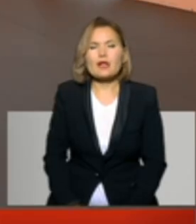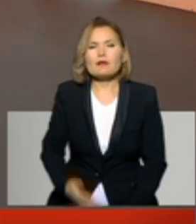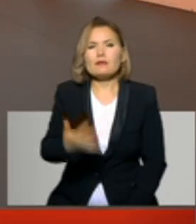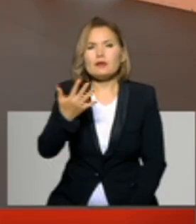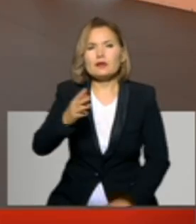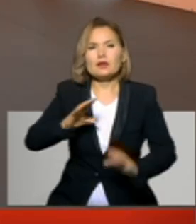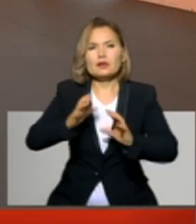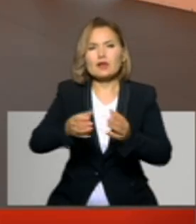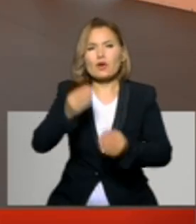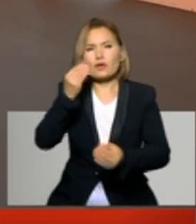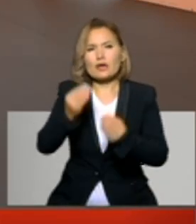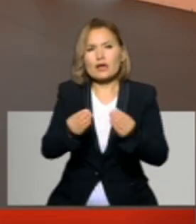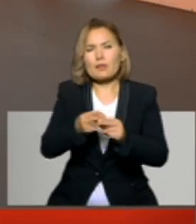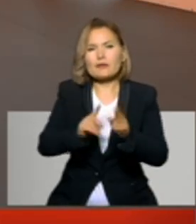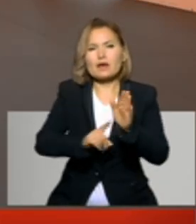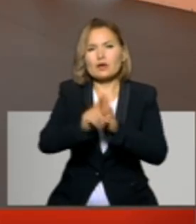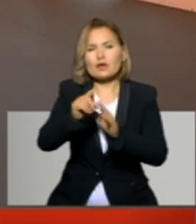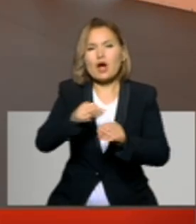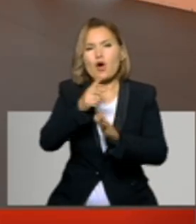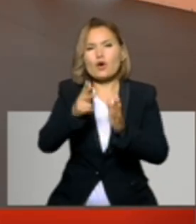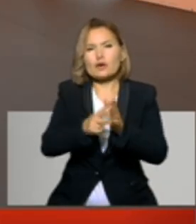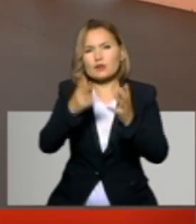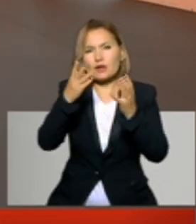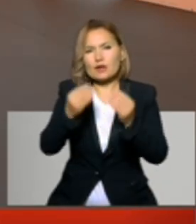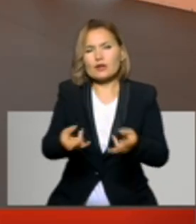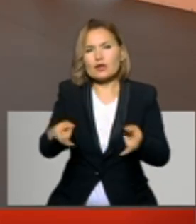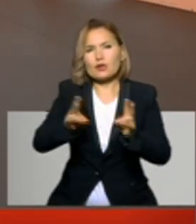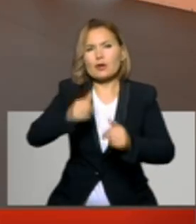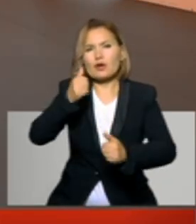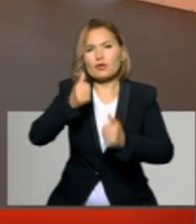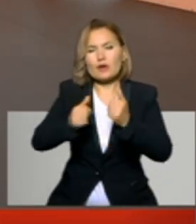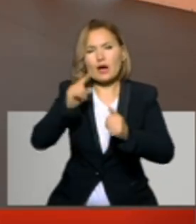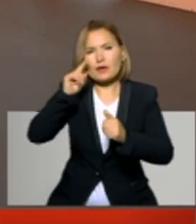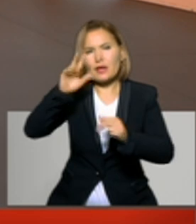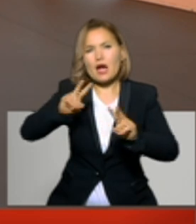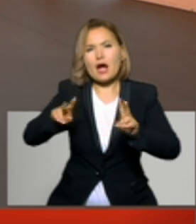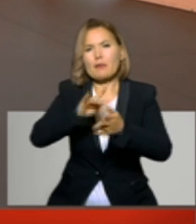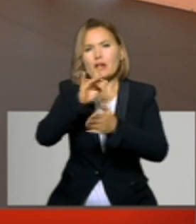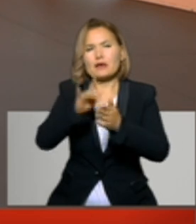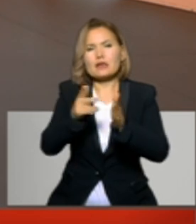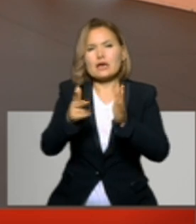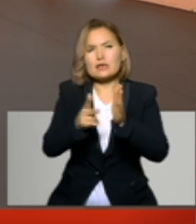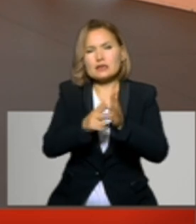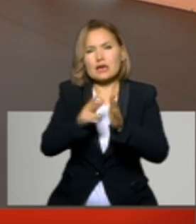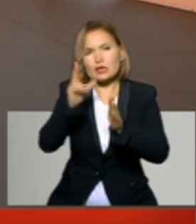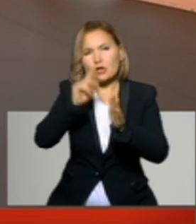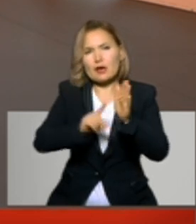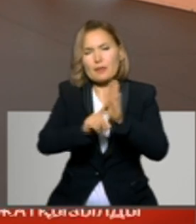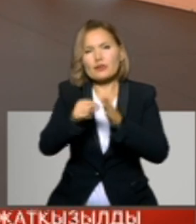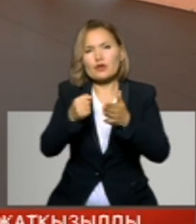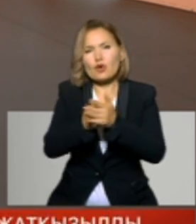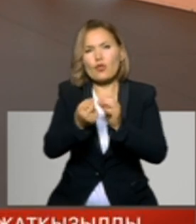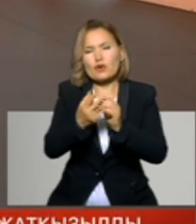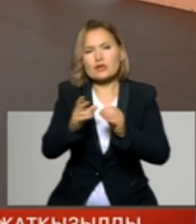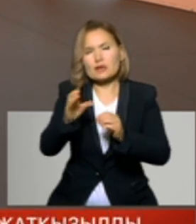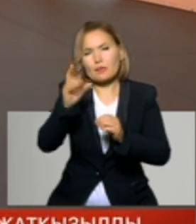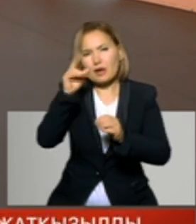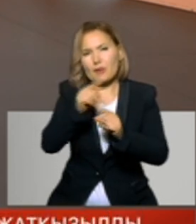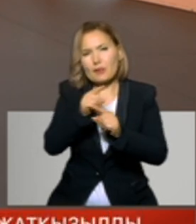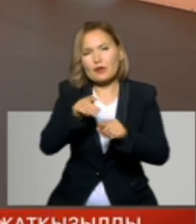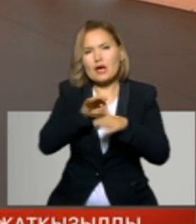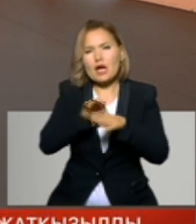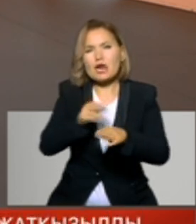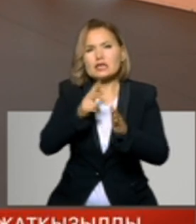5-ші дүниежүзілік көшпенділер ойындарының басталуына 18 күн қалды. Дүбірлі дода Астанада 8-13 қыркүйек аралығында өтеді.